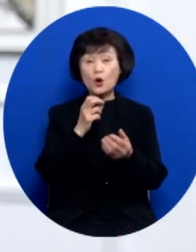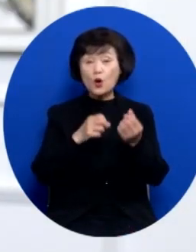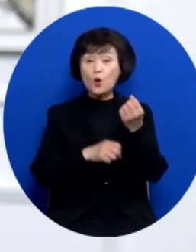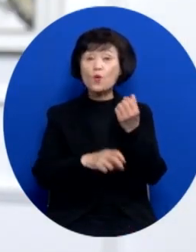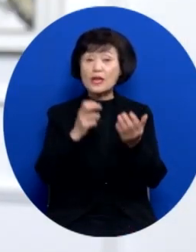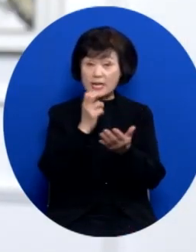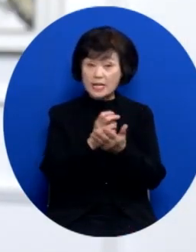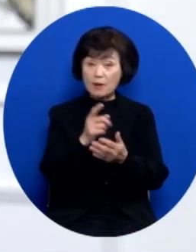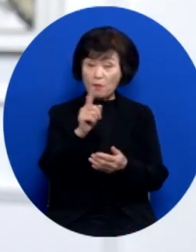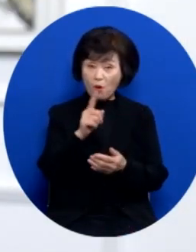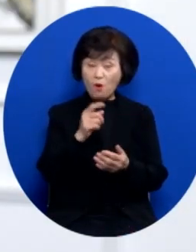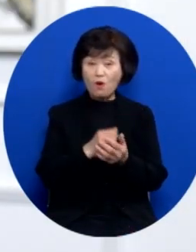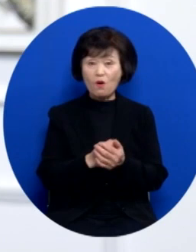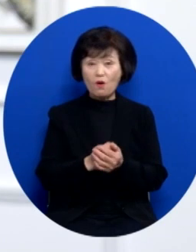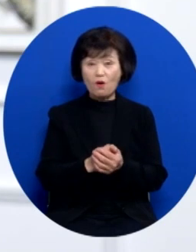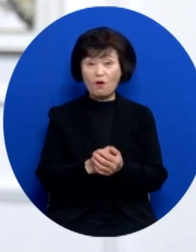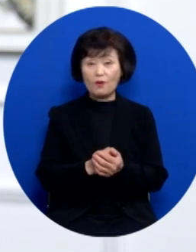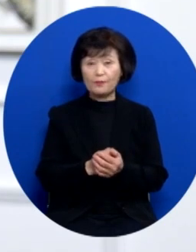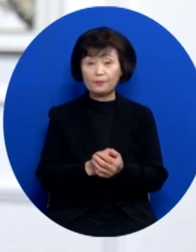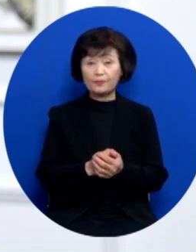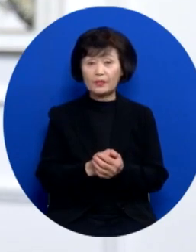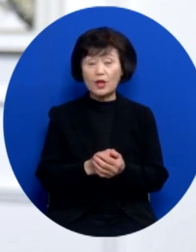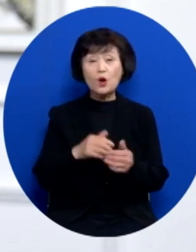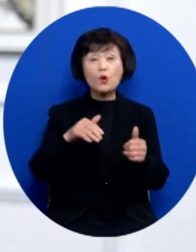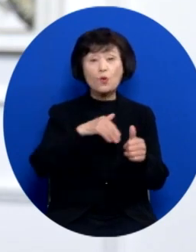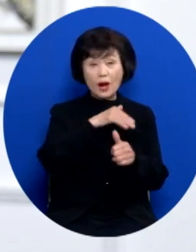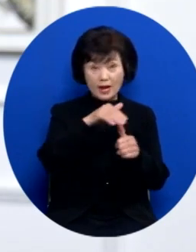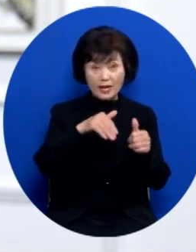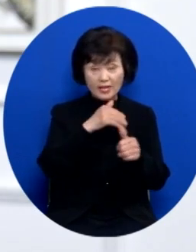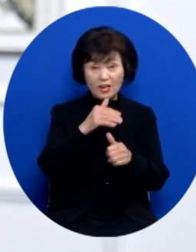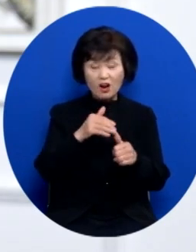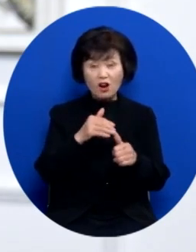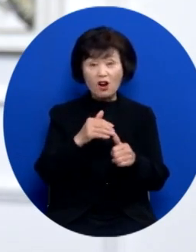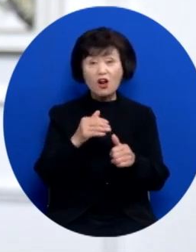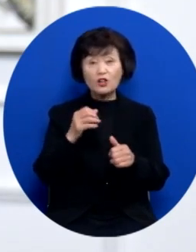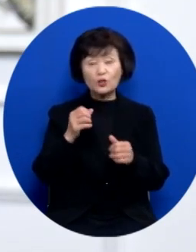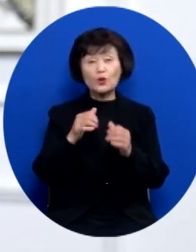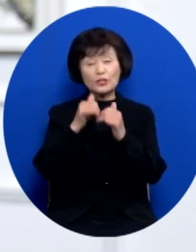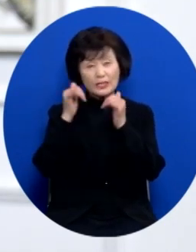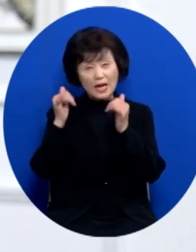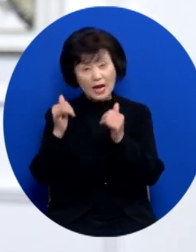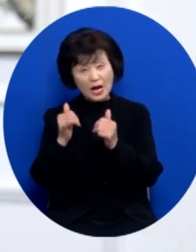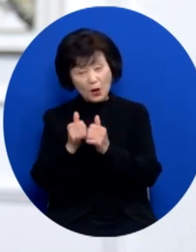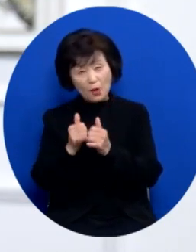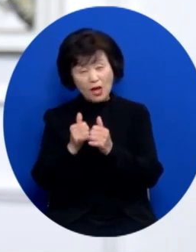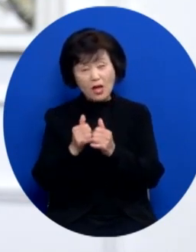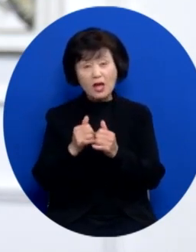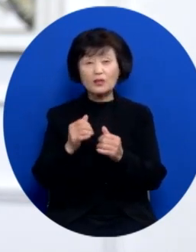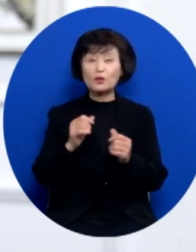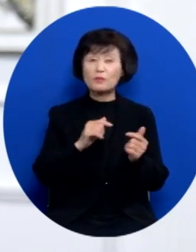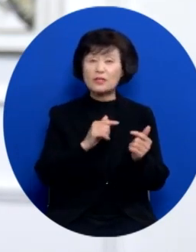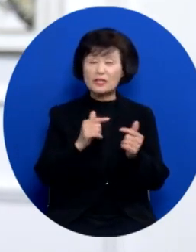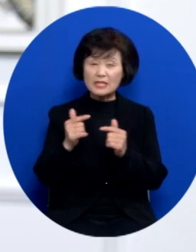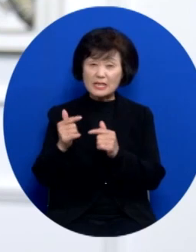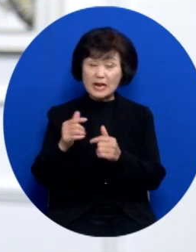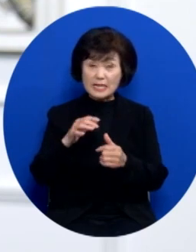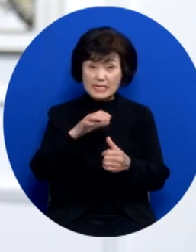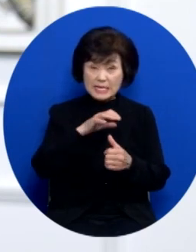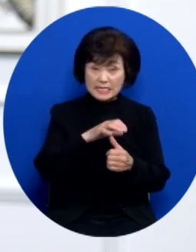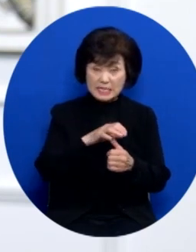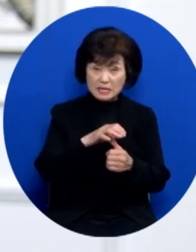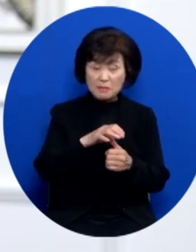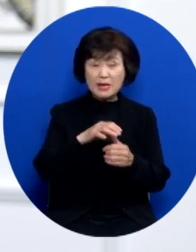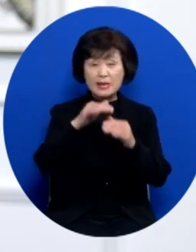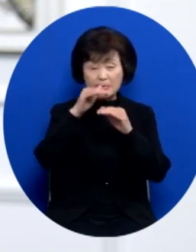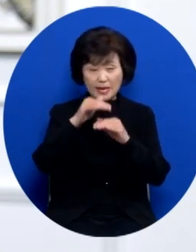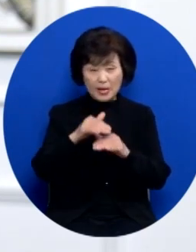ESG는 Environmental, 환경, Social, 사회, Governance, 지배구조의 영문